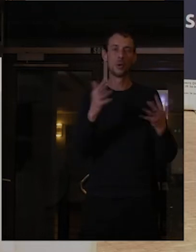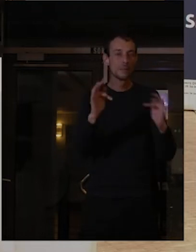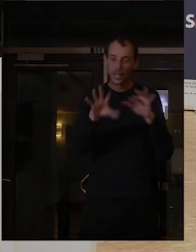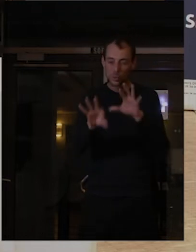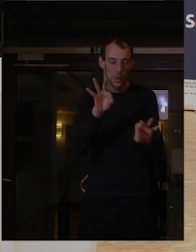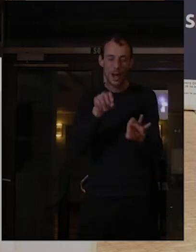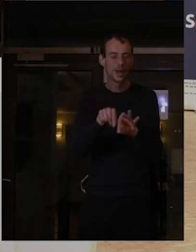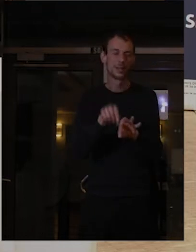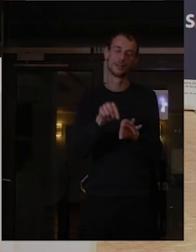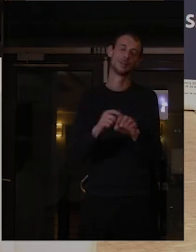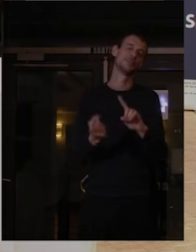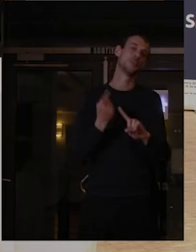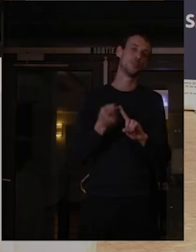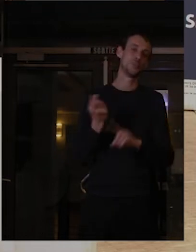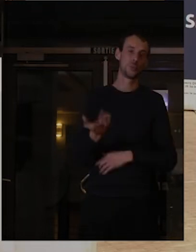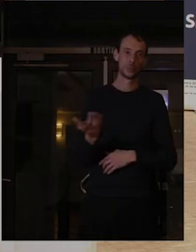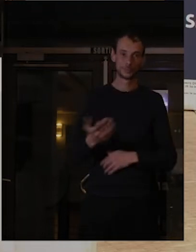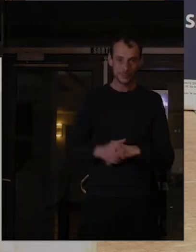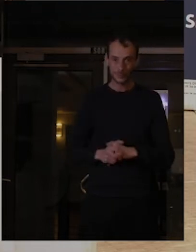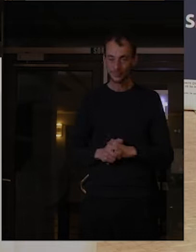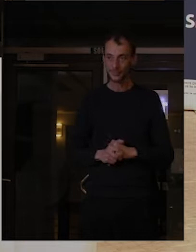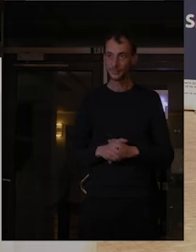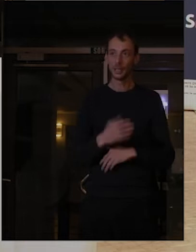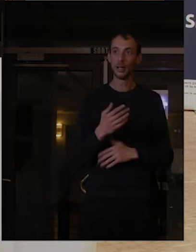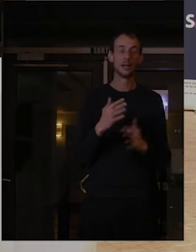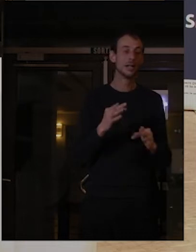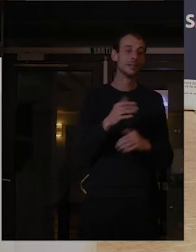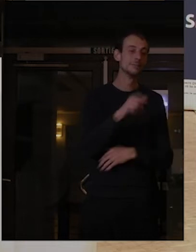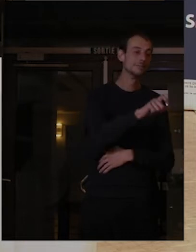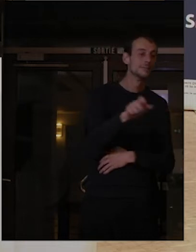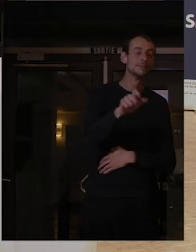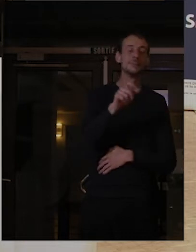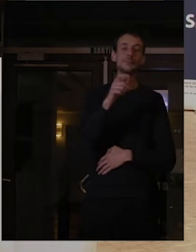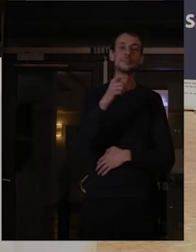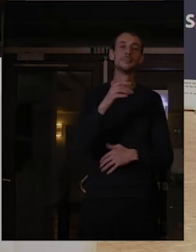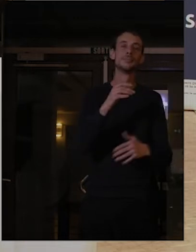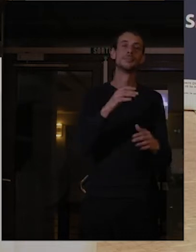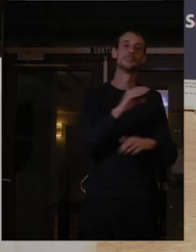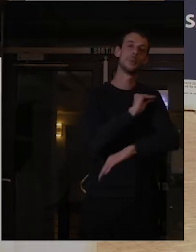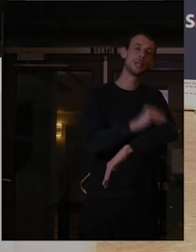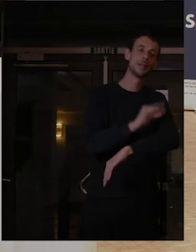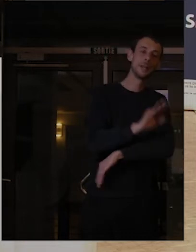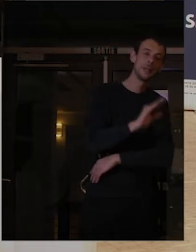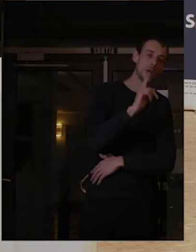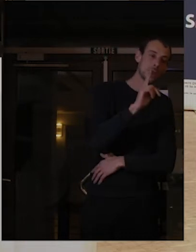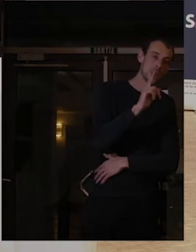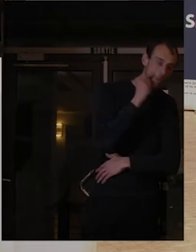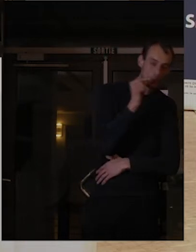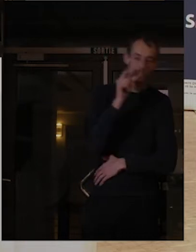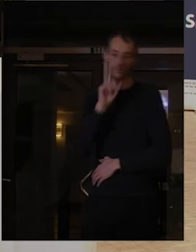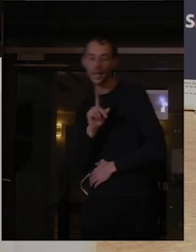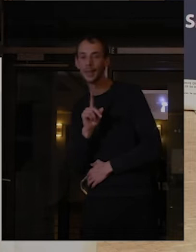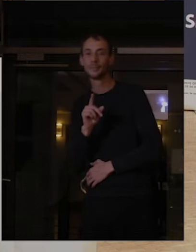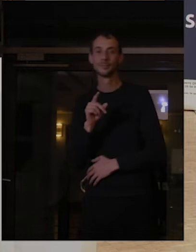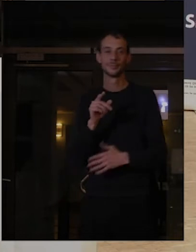fait, de ce que portent les sportifs ou les sportives. Et c'est quand même toujours du côté des sportifs que ça